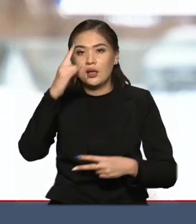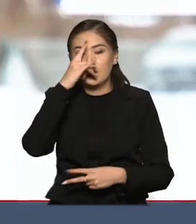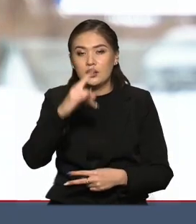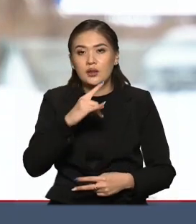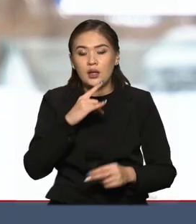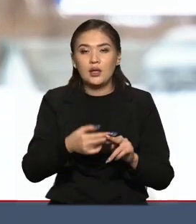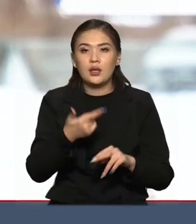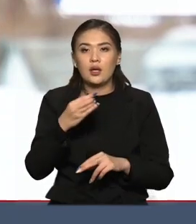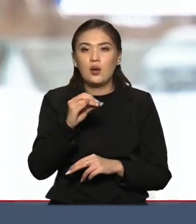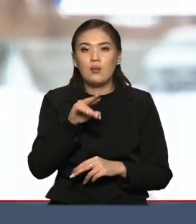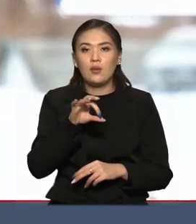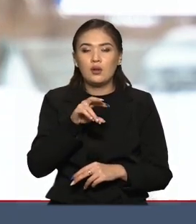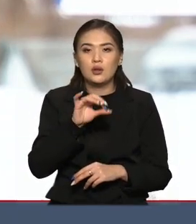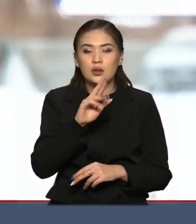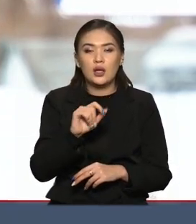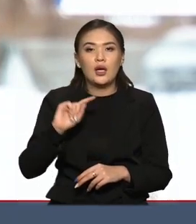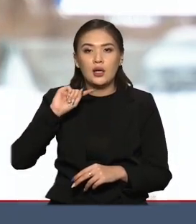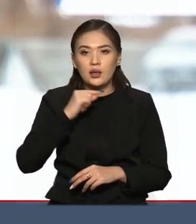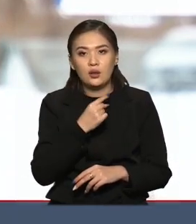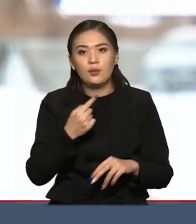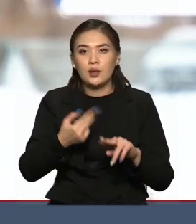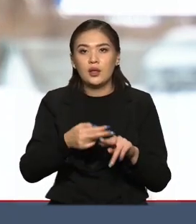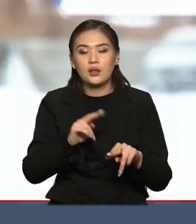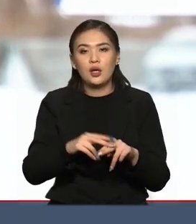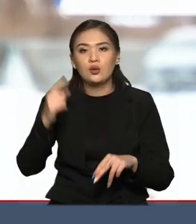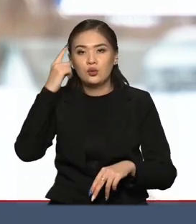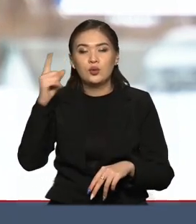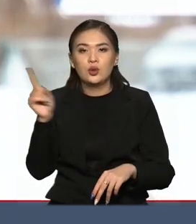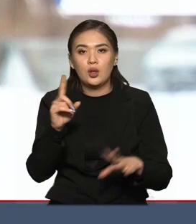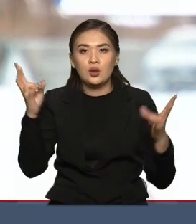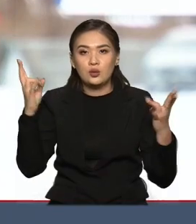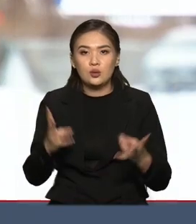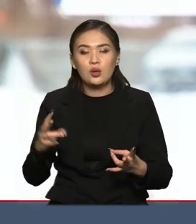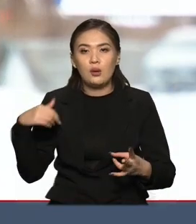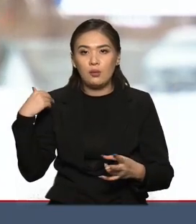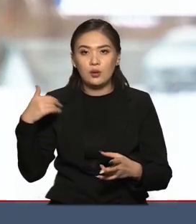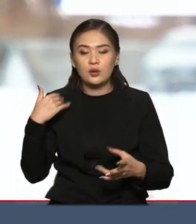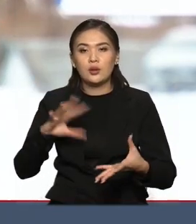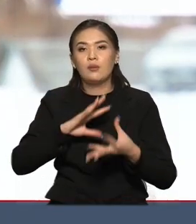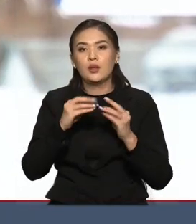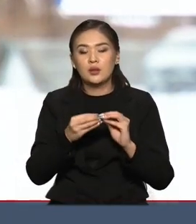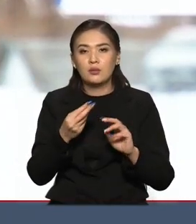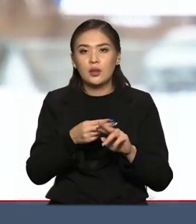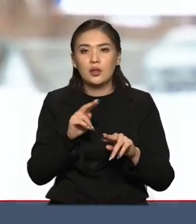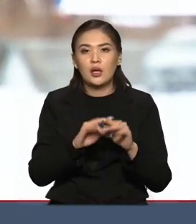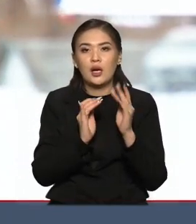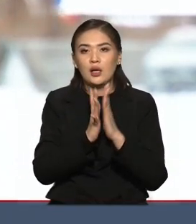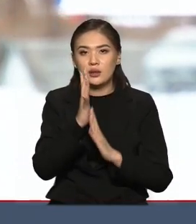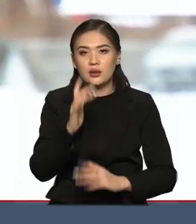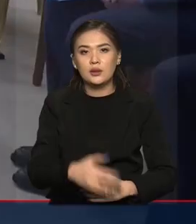в геополитике, в геоэкономике. И я думаю, что этим нужно пользоваться и максимально нарастить свой